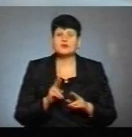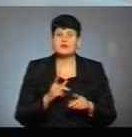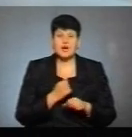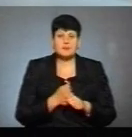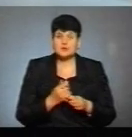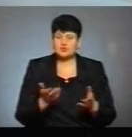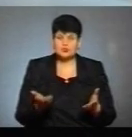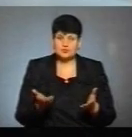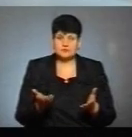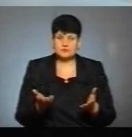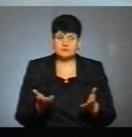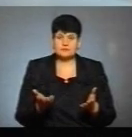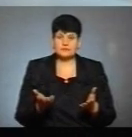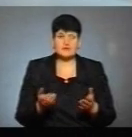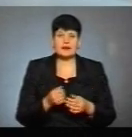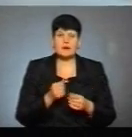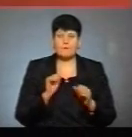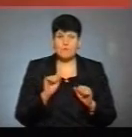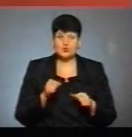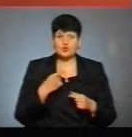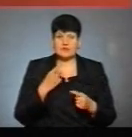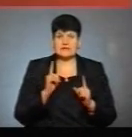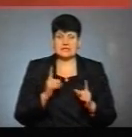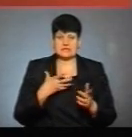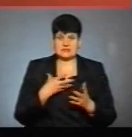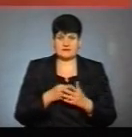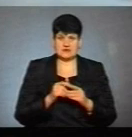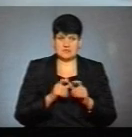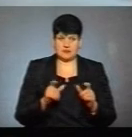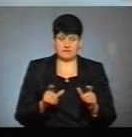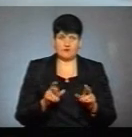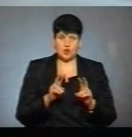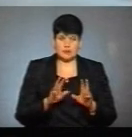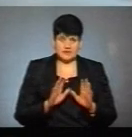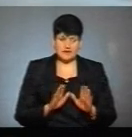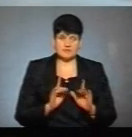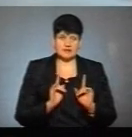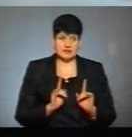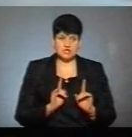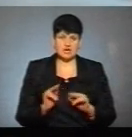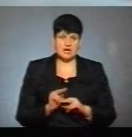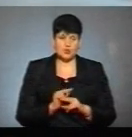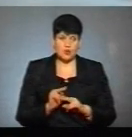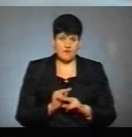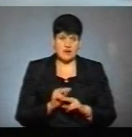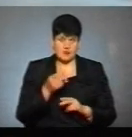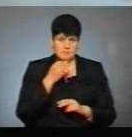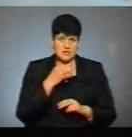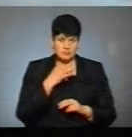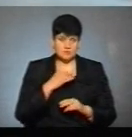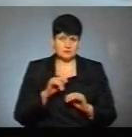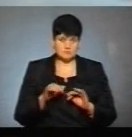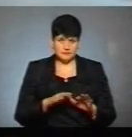тому я можу говорити тільки за свій заклад. Тобто ви розглядаєте саме лікування медикаментозним